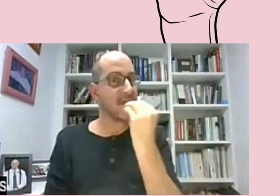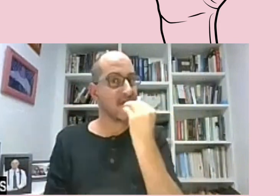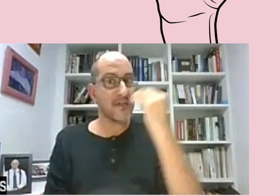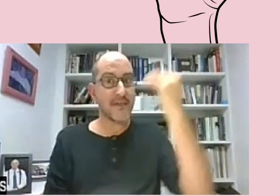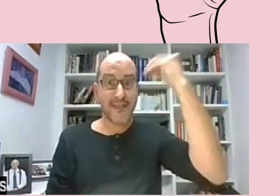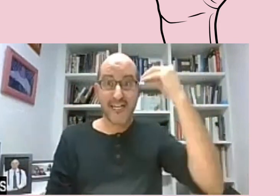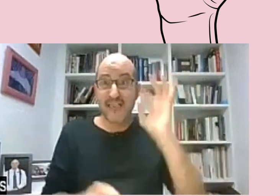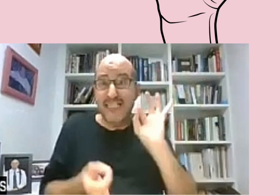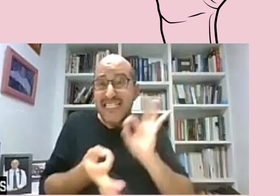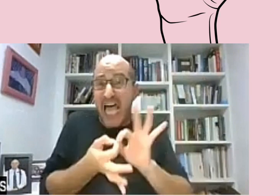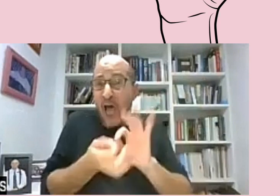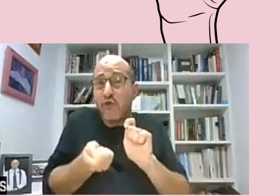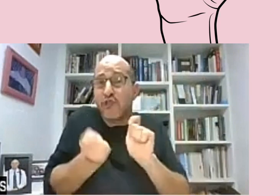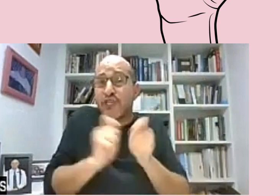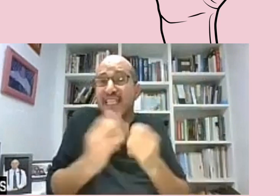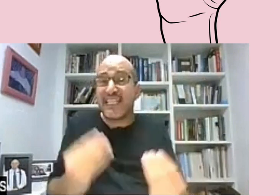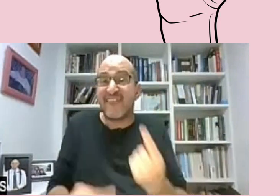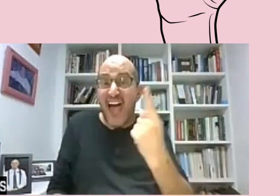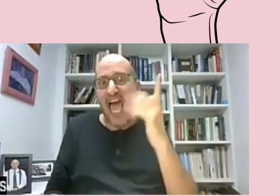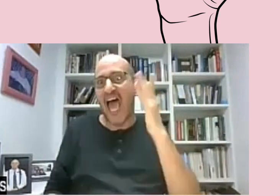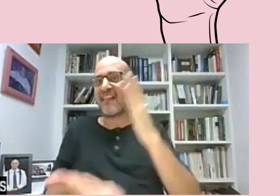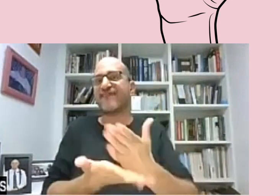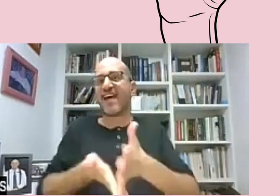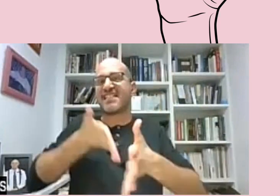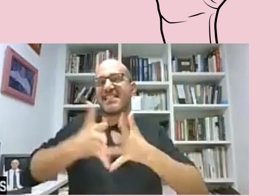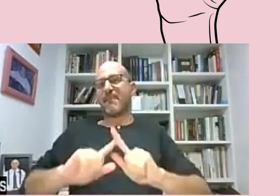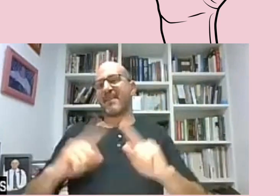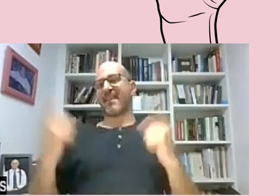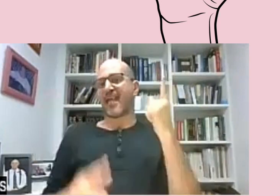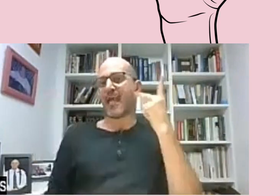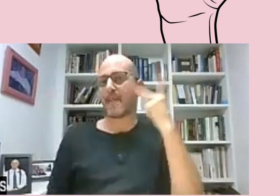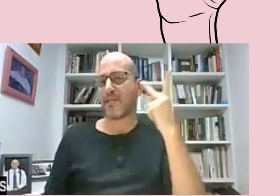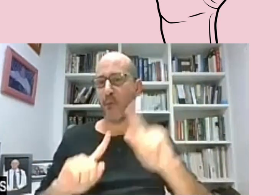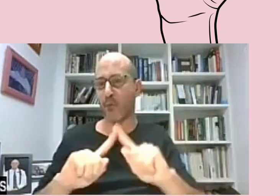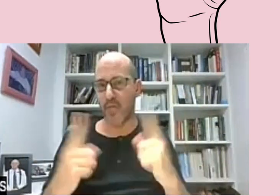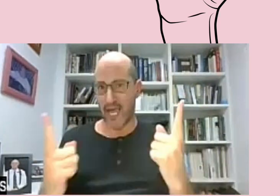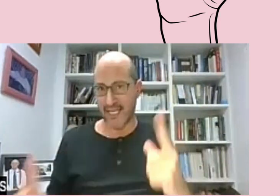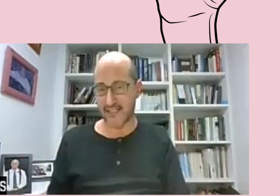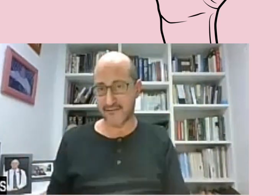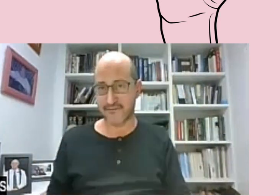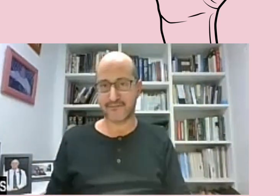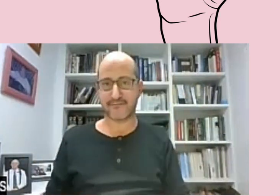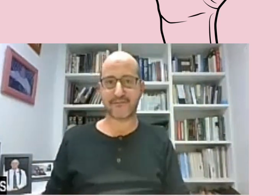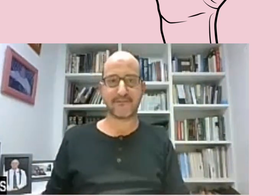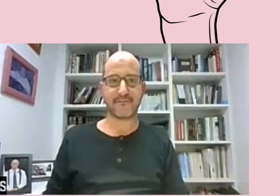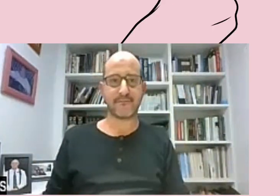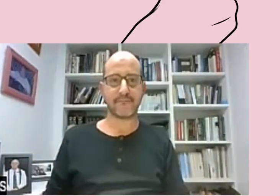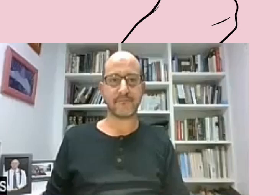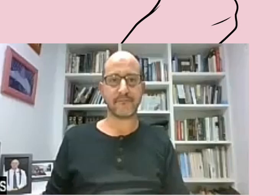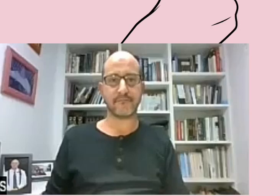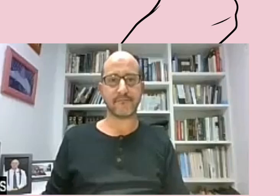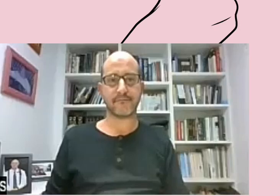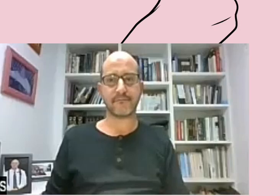שונה. לאכול או ללמוד. בסך הכל שינוי קטן, זה כבר סימן שונה לגמרי, עם משמעות שונה.